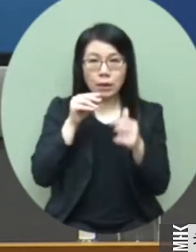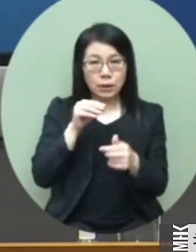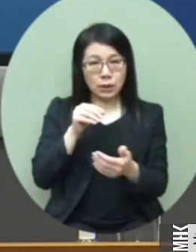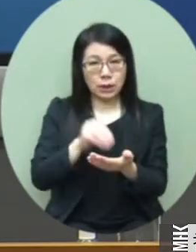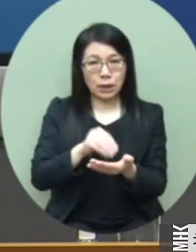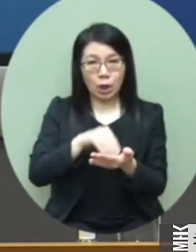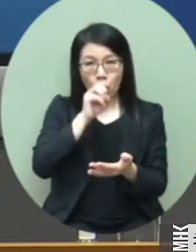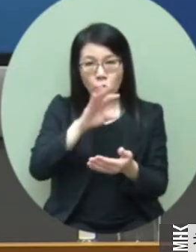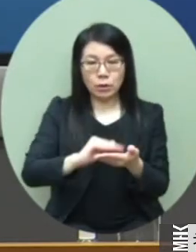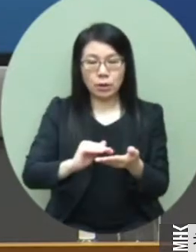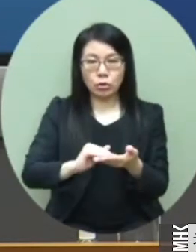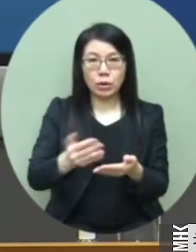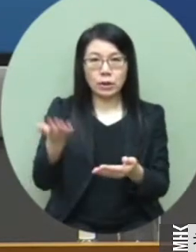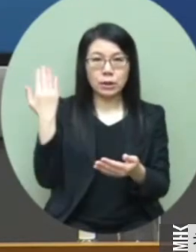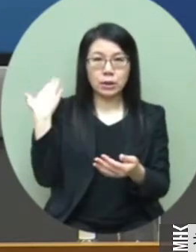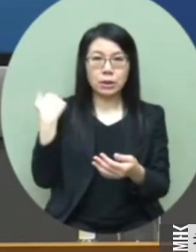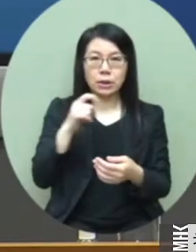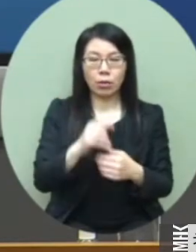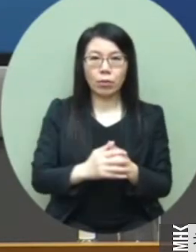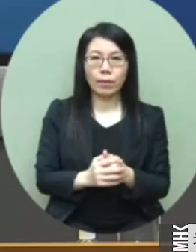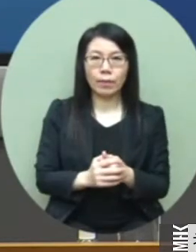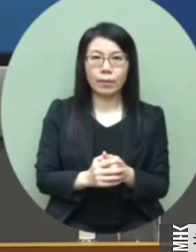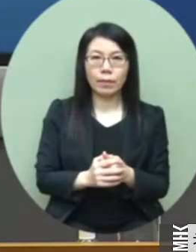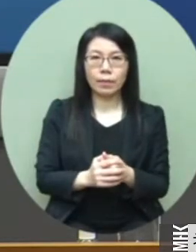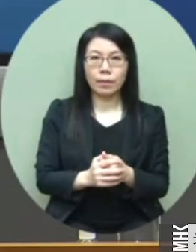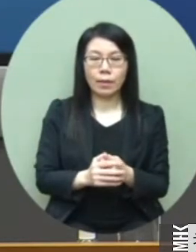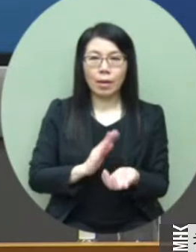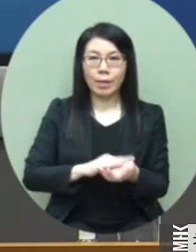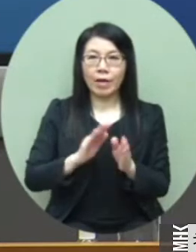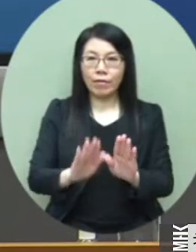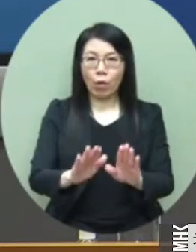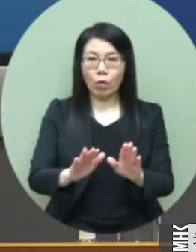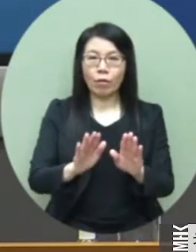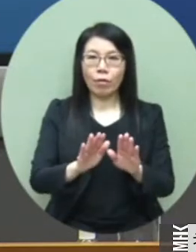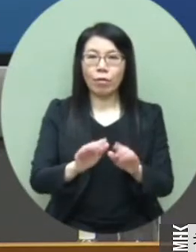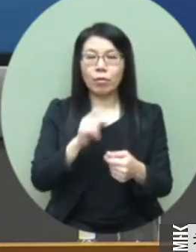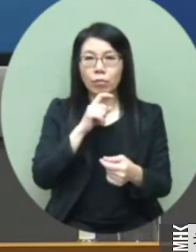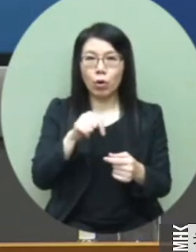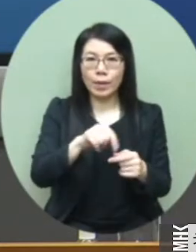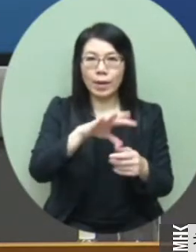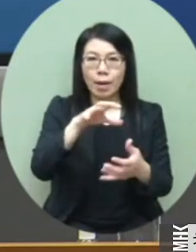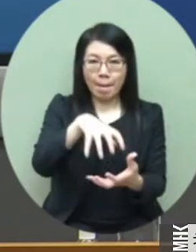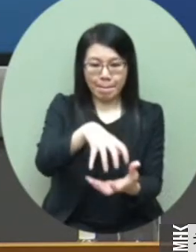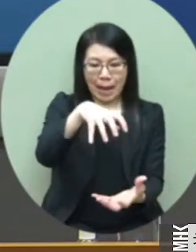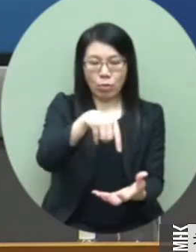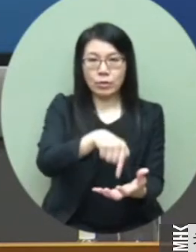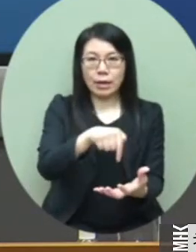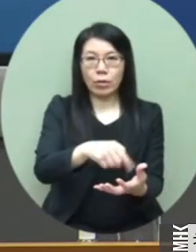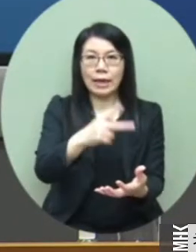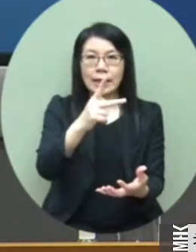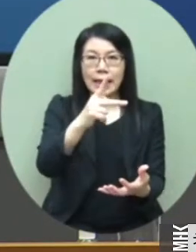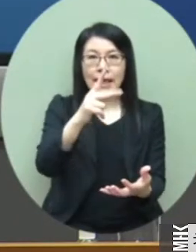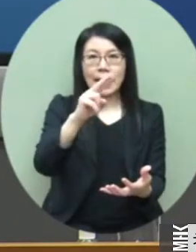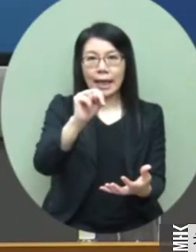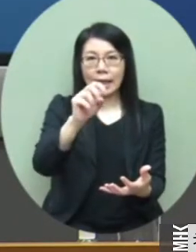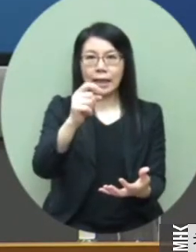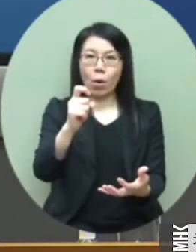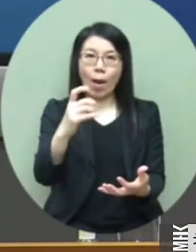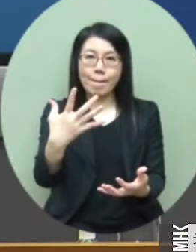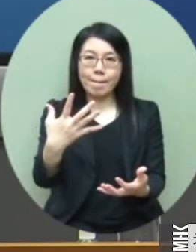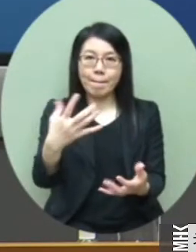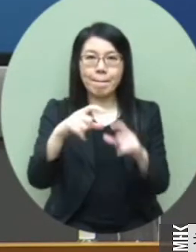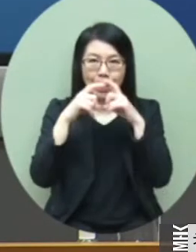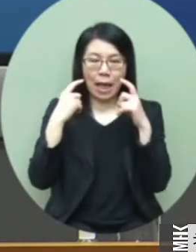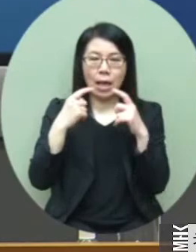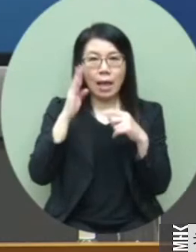啦嚇，因為較早前其實我哋都喺個防疫服務包嗰度都派咗一啲 KN95 嘅口罩，咁呢度咧都希